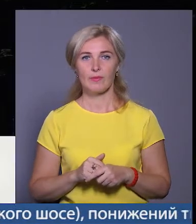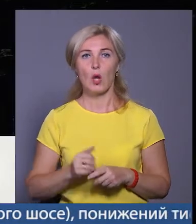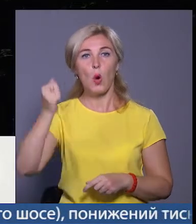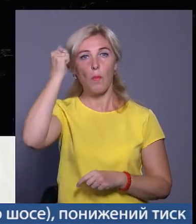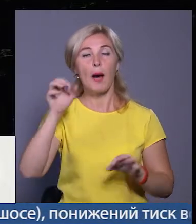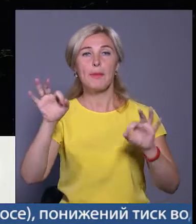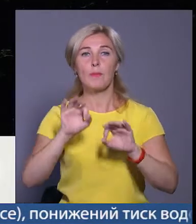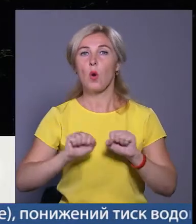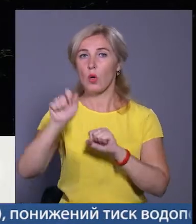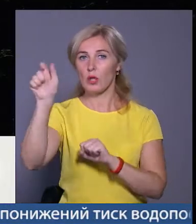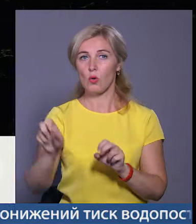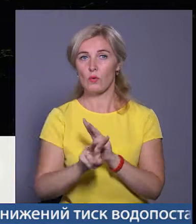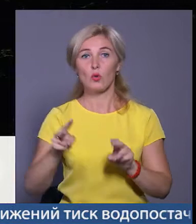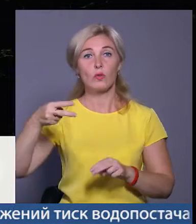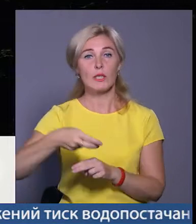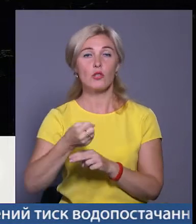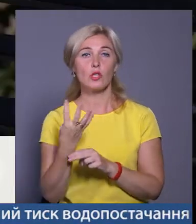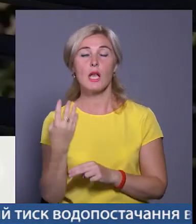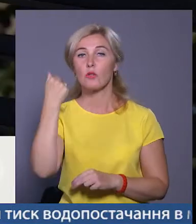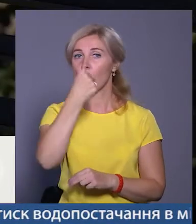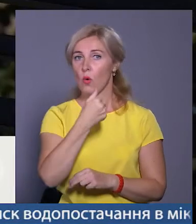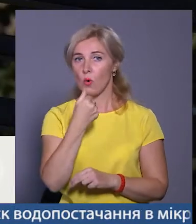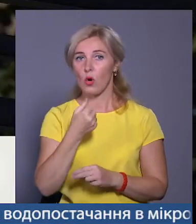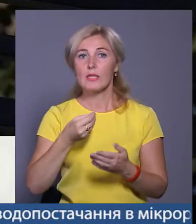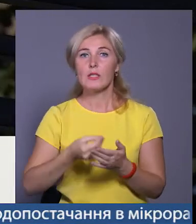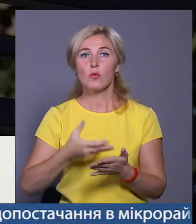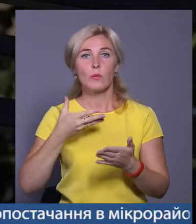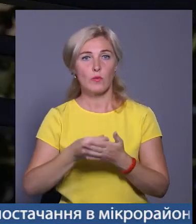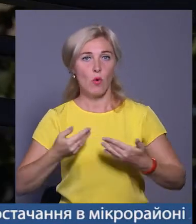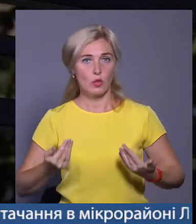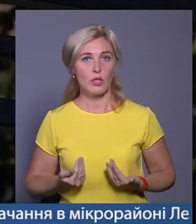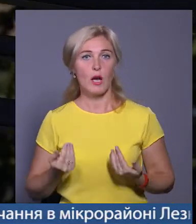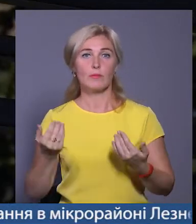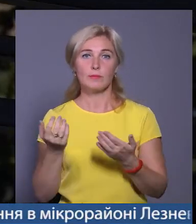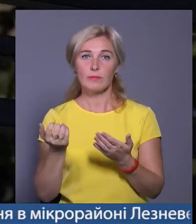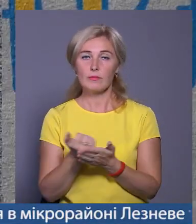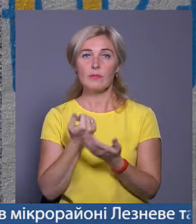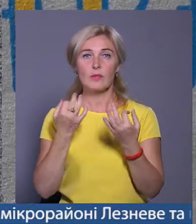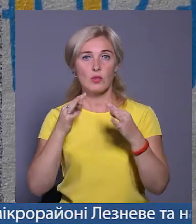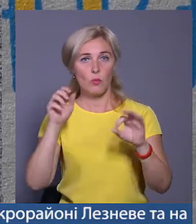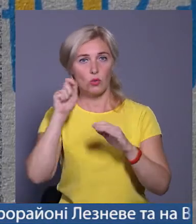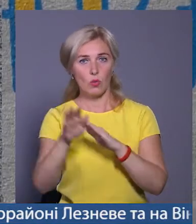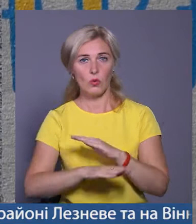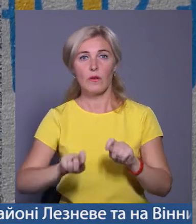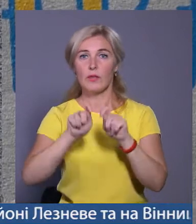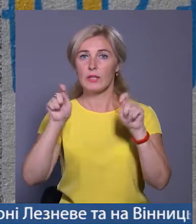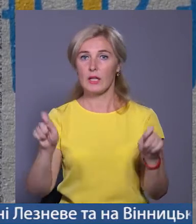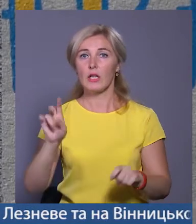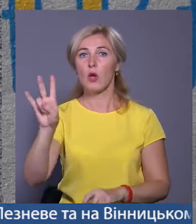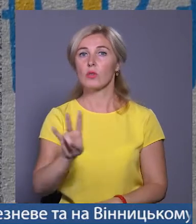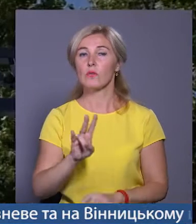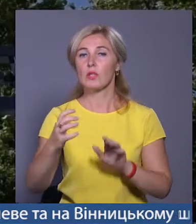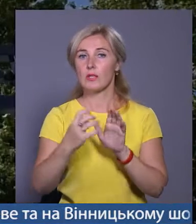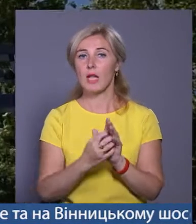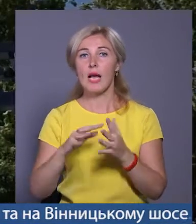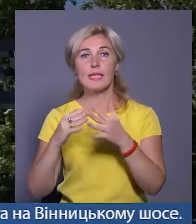пам'ять про героїв, які з 2014 року ціною життя виборюють свободу України, відкрили та освятили меморіальний знак у